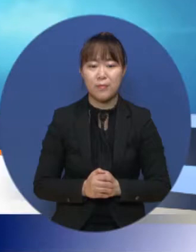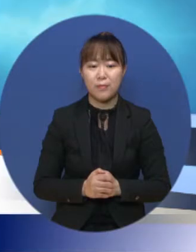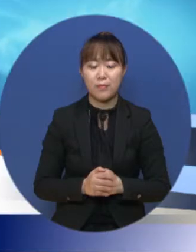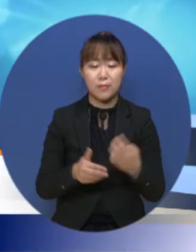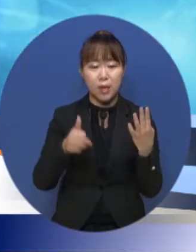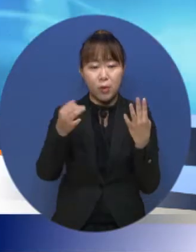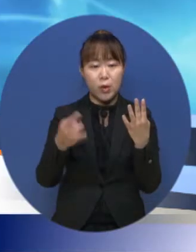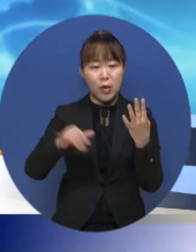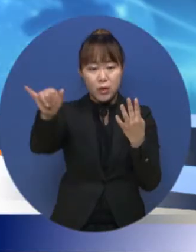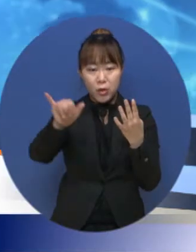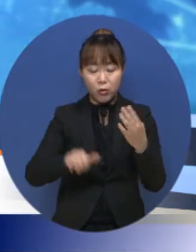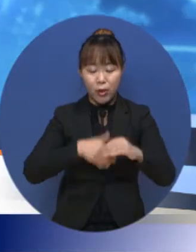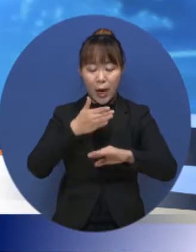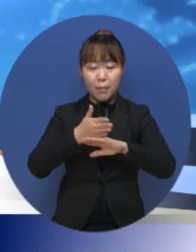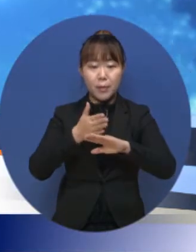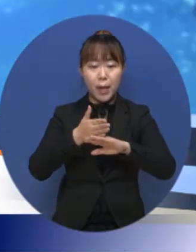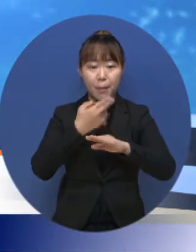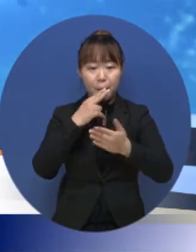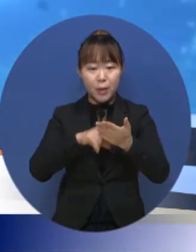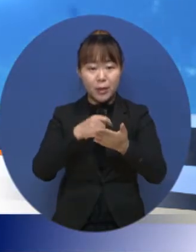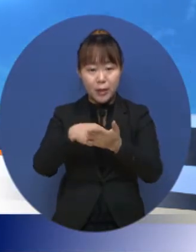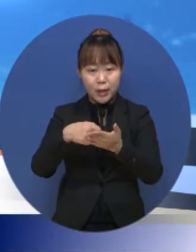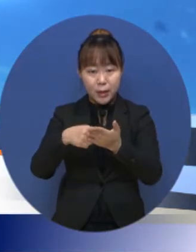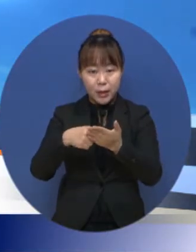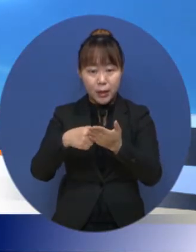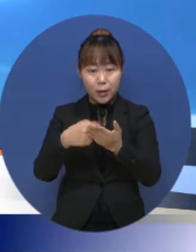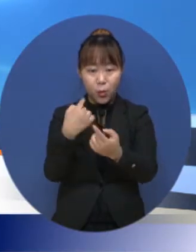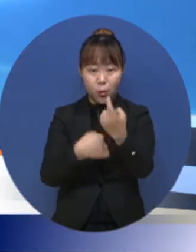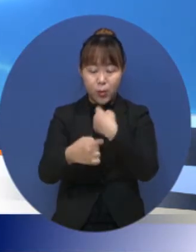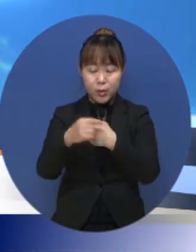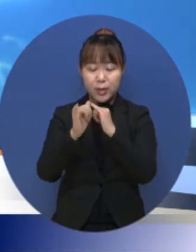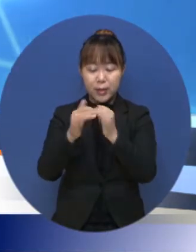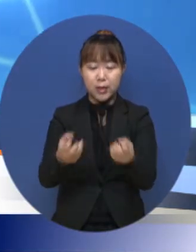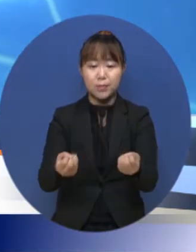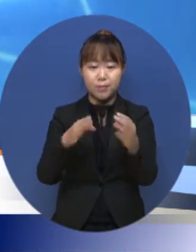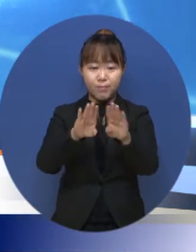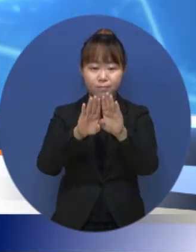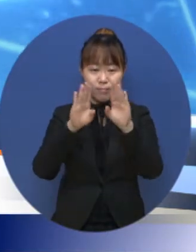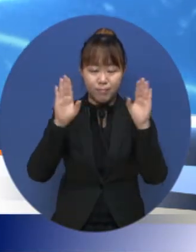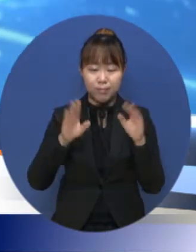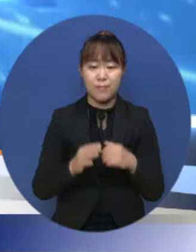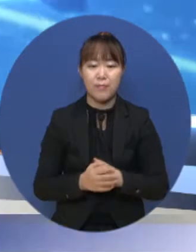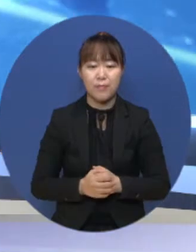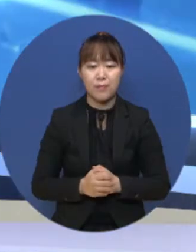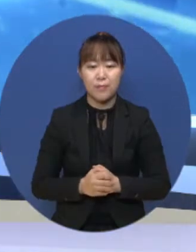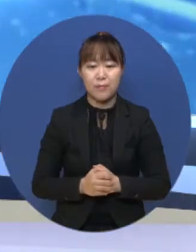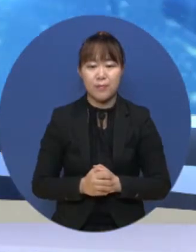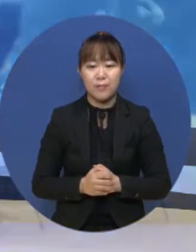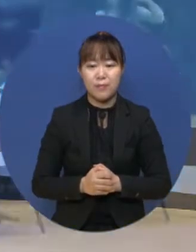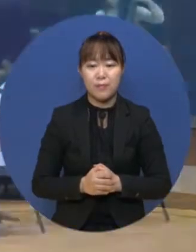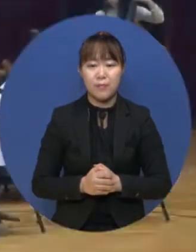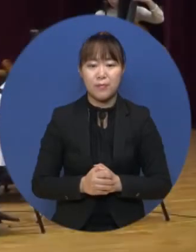제4회 전국 감사 편지 쓰기 공모전 시상식이 열렸습니다. 보도에 윤성은 기자입니다.